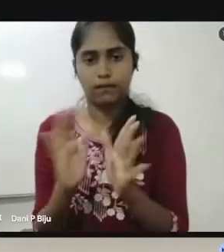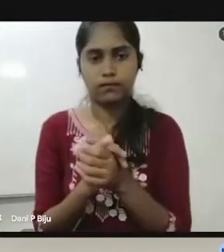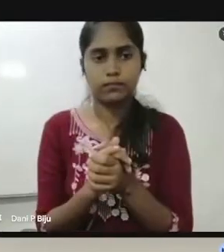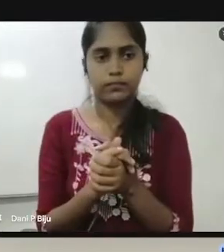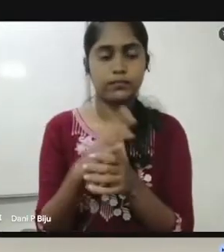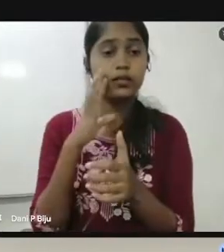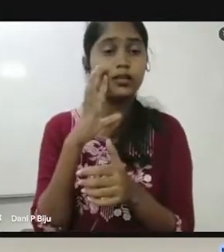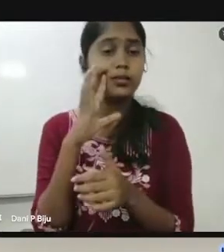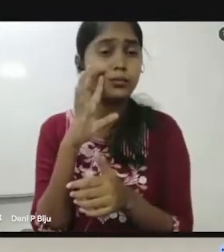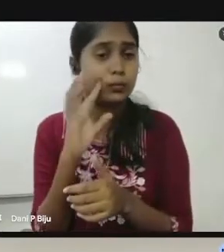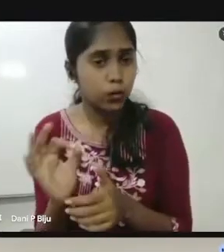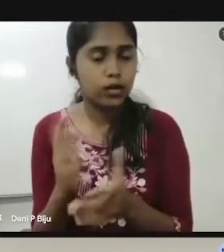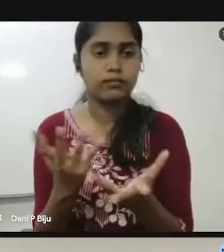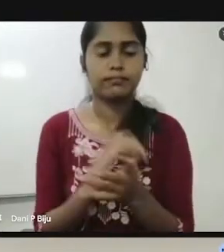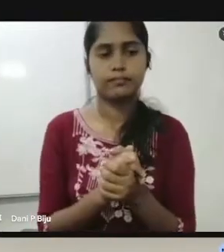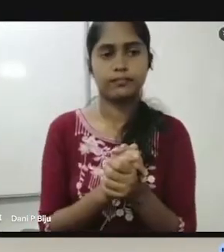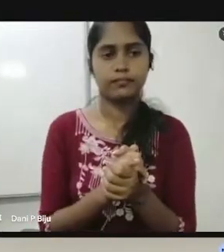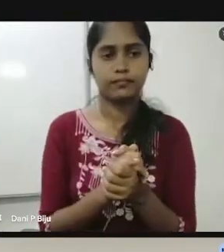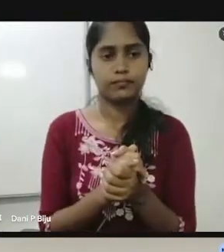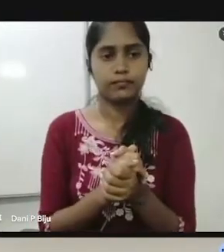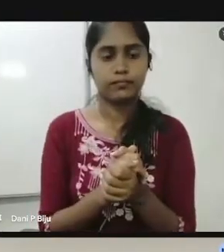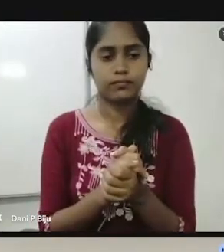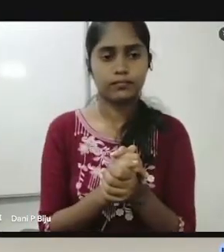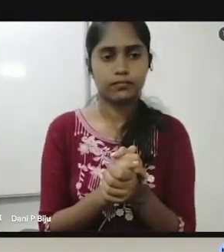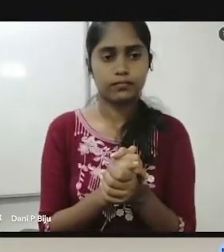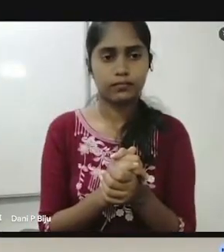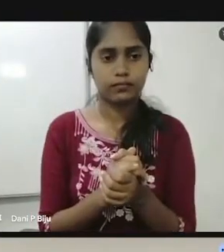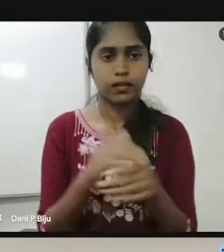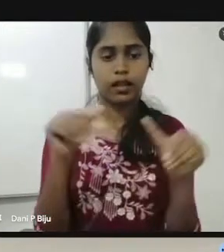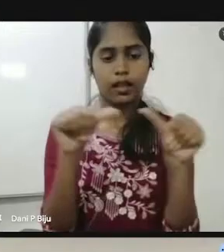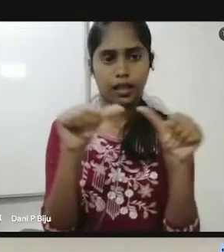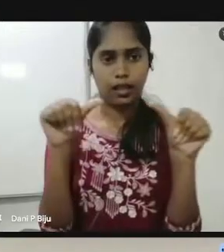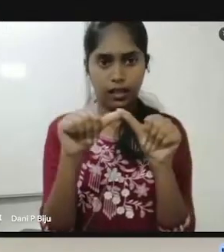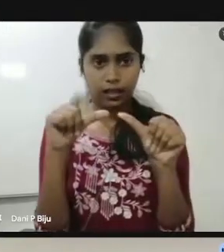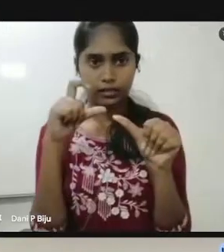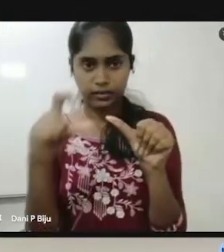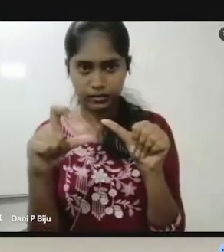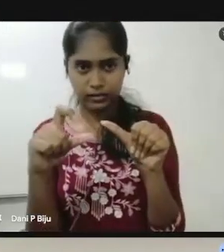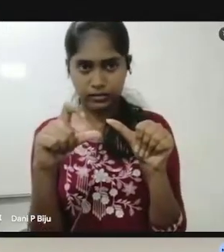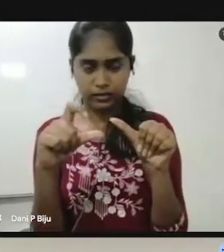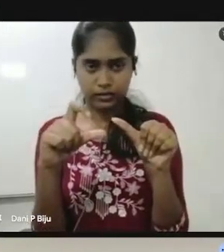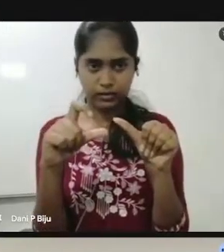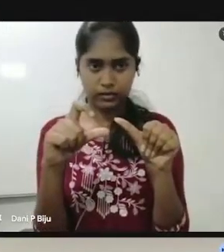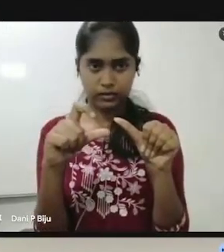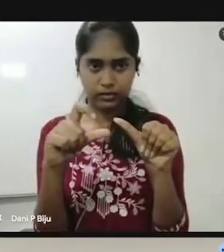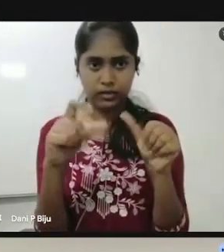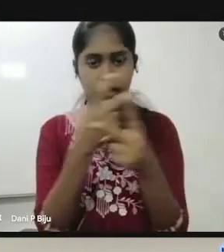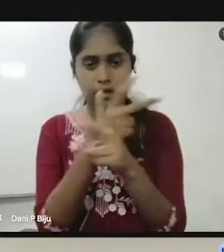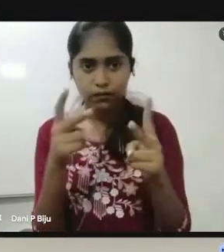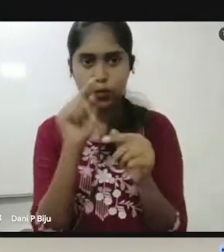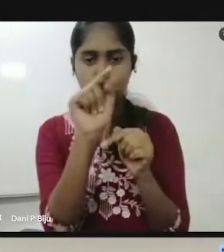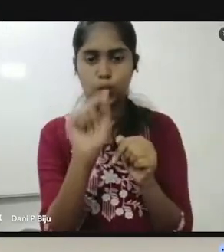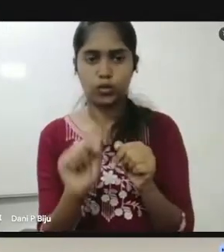പ്രധാനമായിട്ടും ഇപ്പൊ നമുക്ക് അടുത്ത് നമ്മൾ മനസ്സിലാക്കേണ്ടതെന്ന് പറഞ്ഞാൽ ഒരു AAC സിസ്റ്റത്തിന്റെ ഘടകങ്ങൾ എന്തൊക്കെയാണ്. അപ്പം